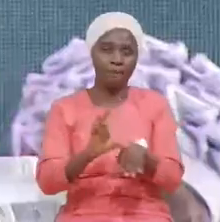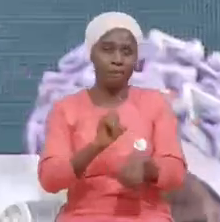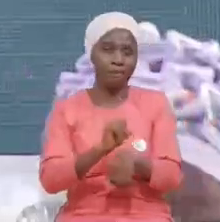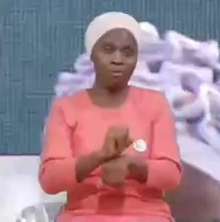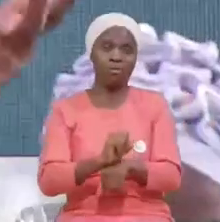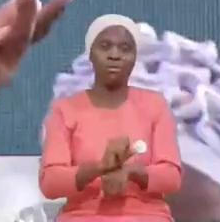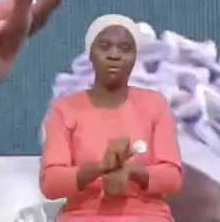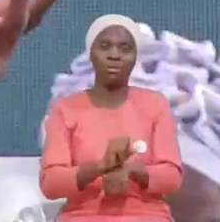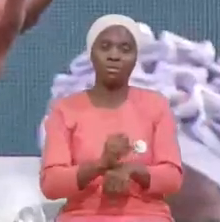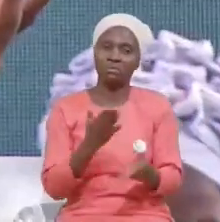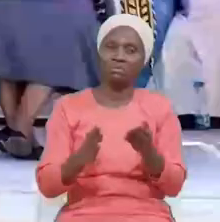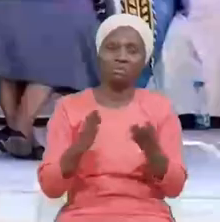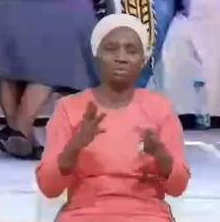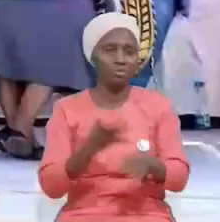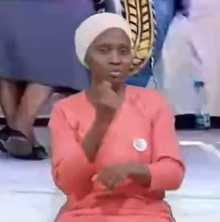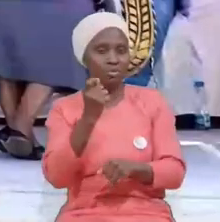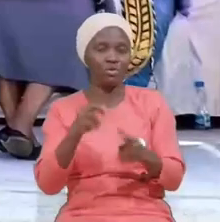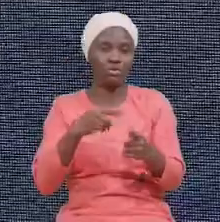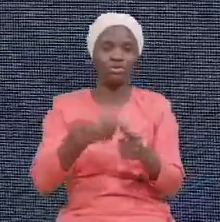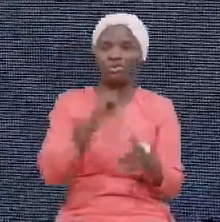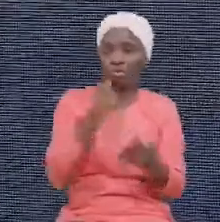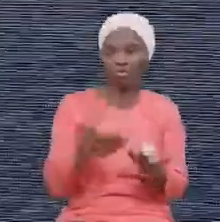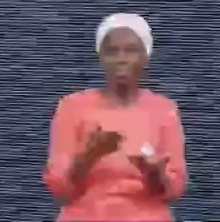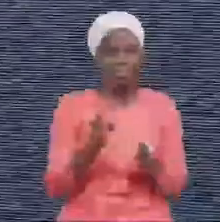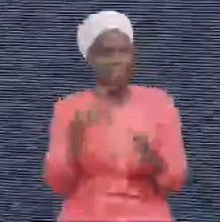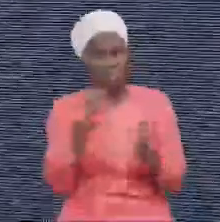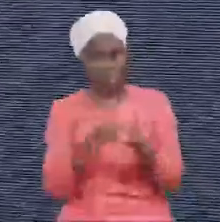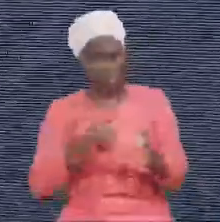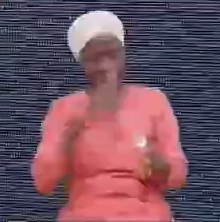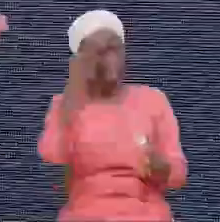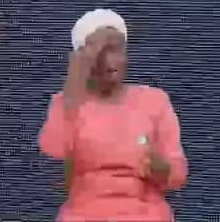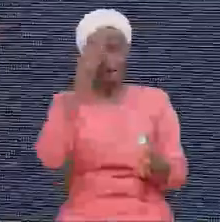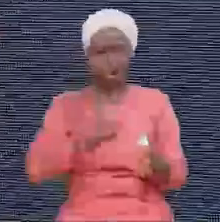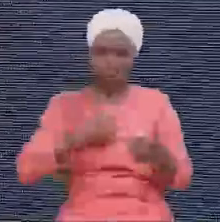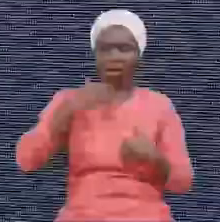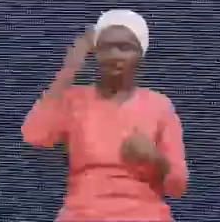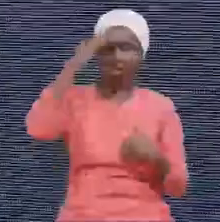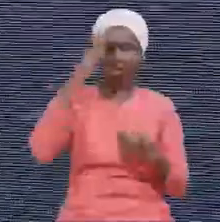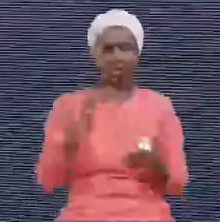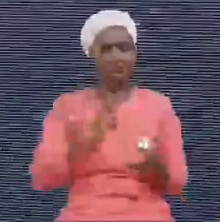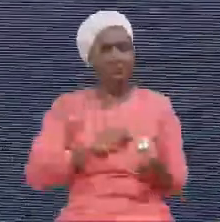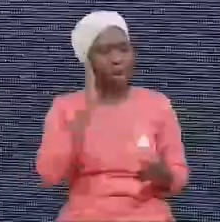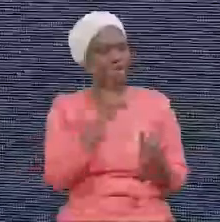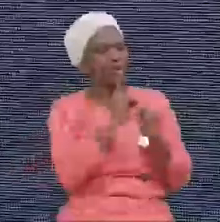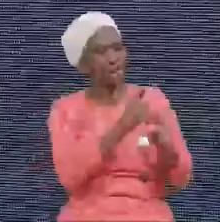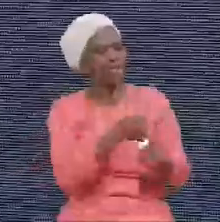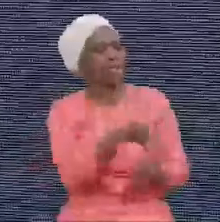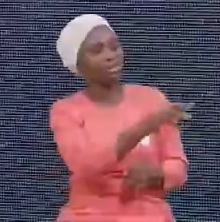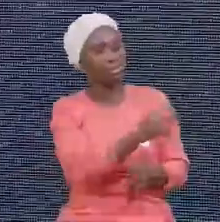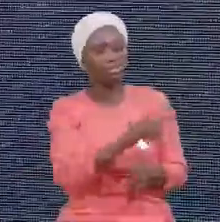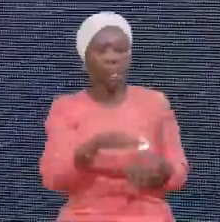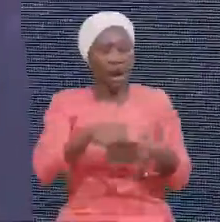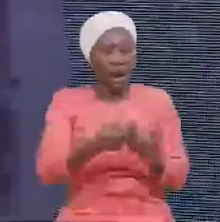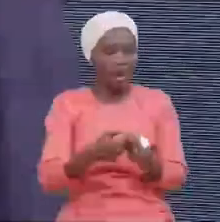Tu dis, j'ai la connaissance. Je sais ce qu'ils vont me demander. Je vais répondre tel qu'ils vont me poser